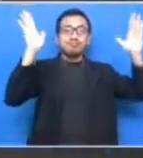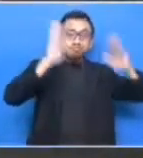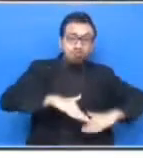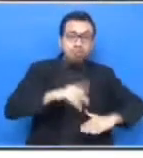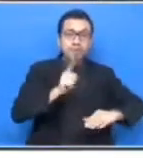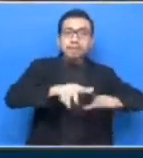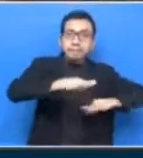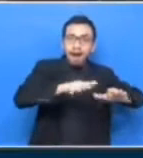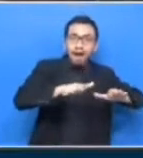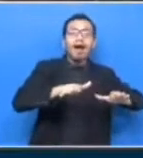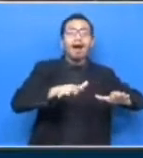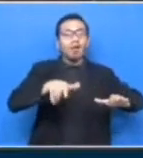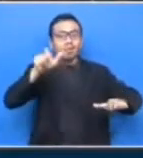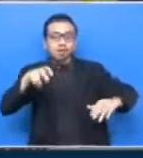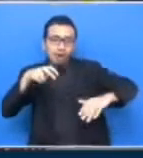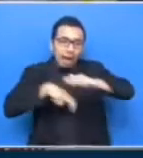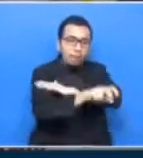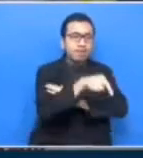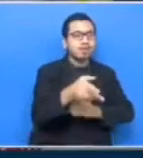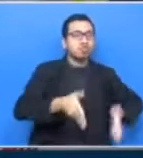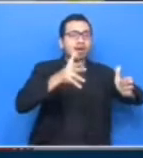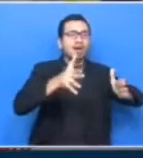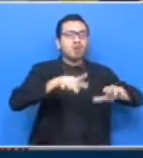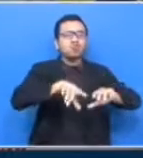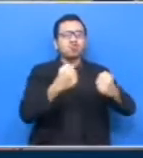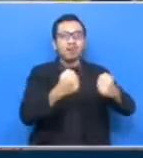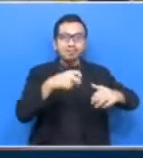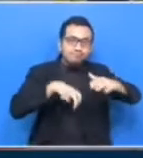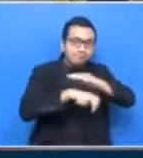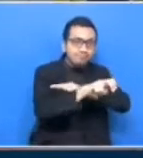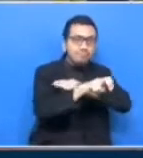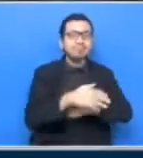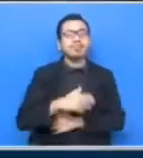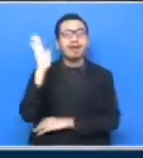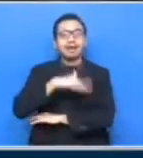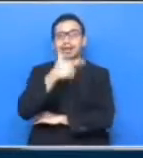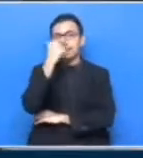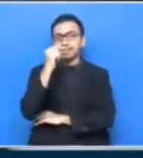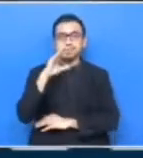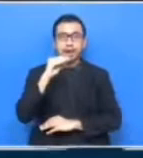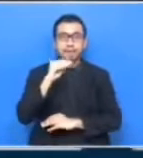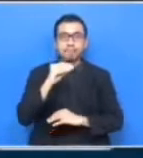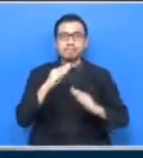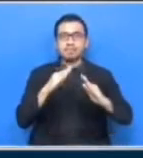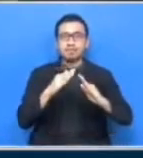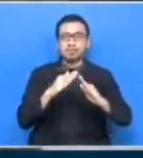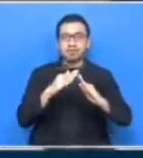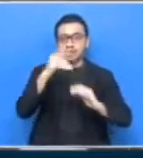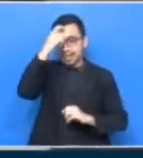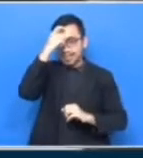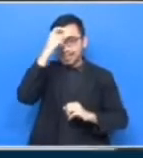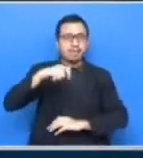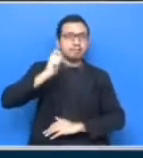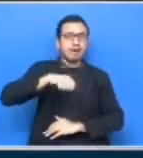pantauan tim KompasTV hingga Kamis malam pengamanan di RSUD anutapura Palu terpantau normal tidak